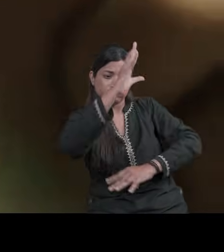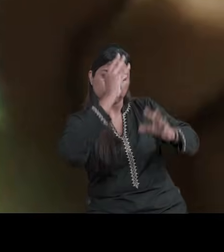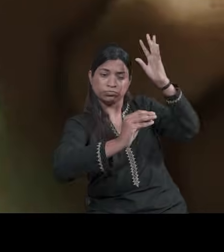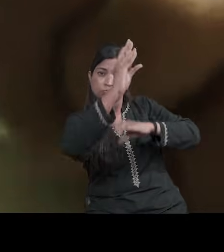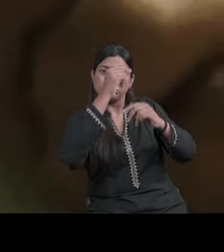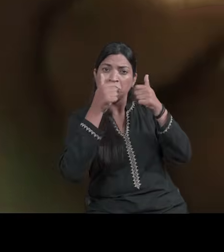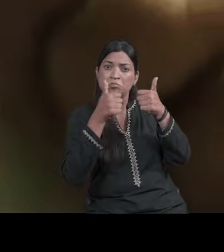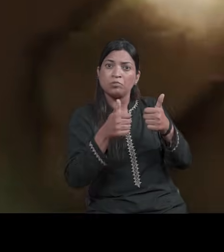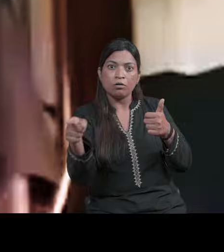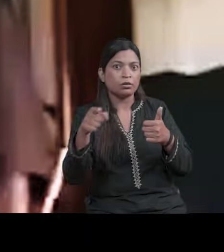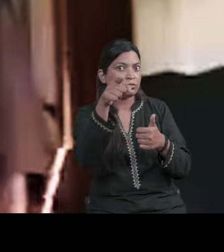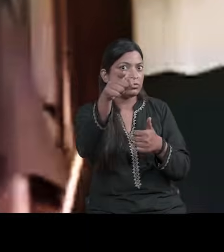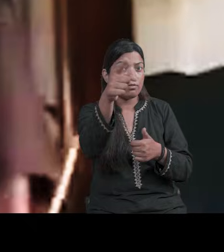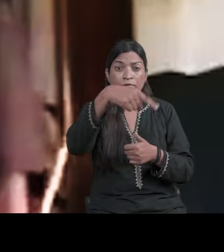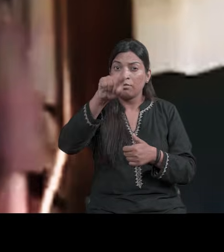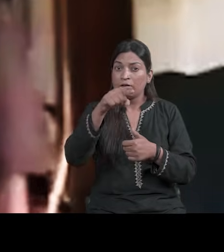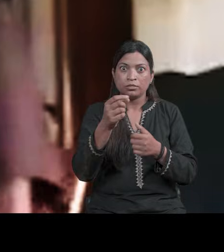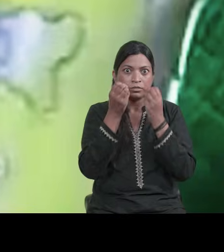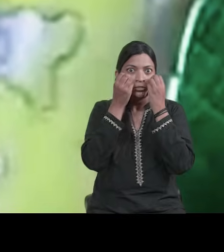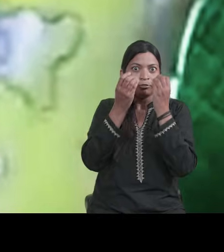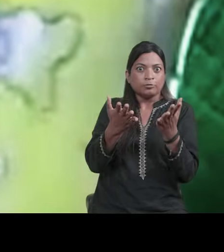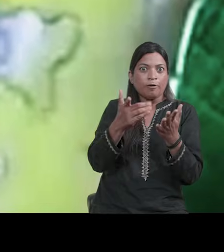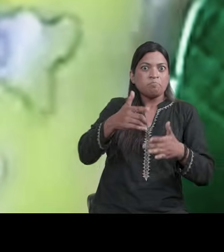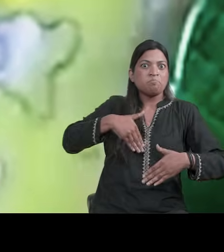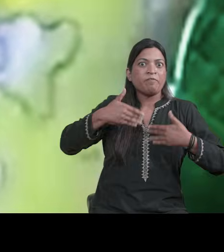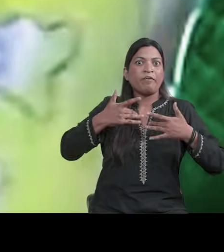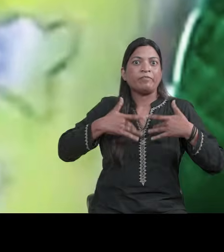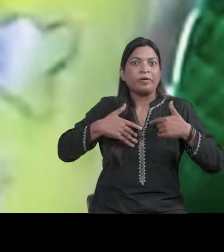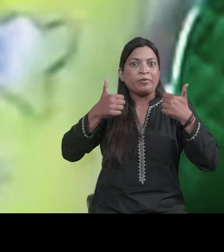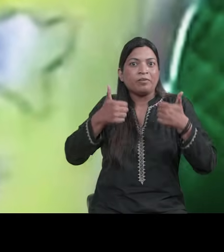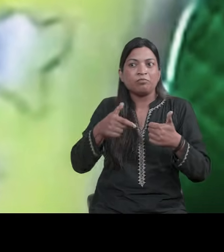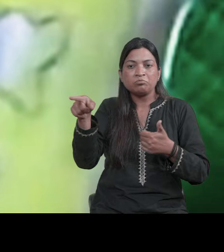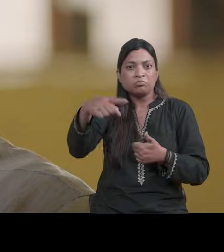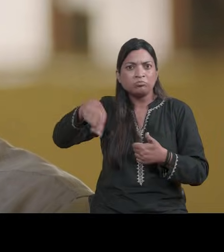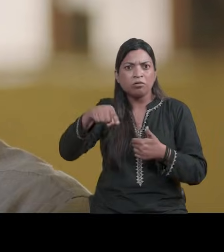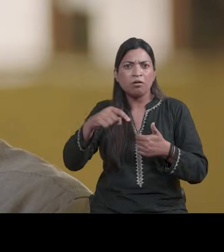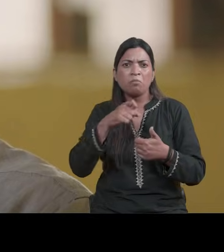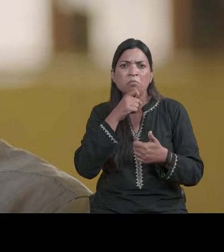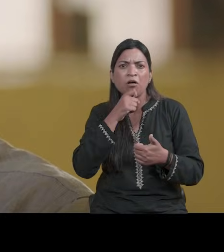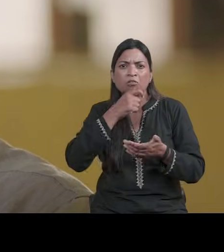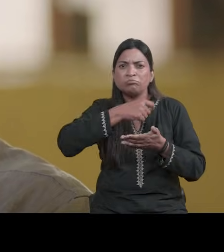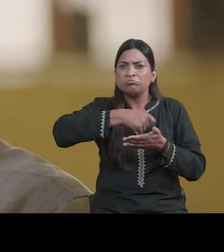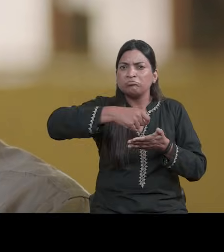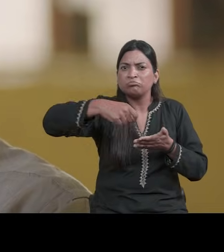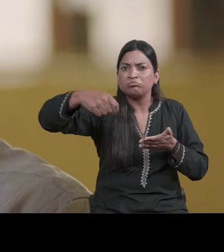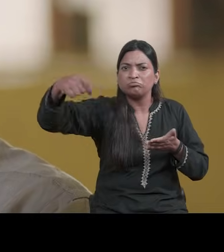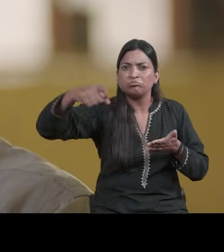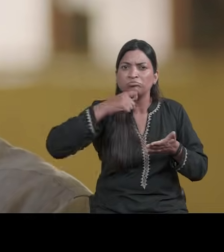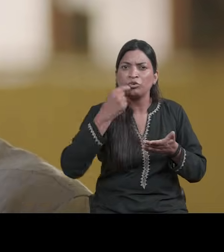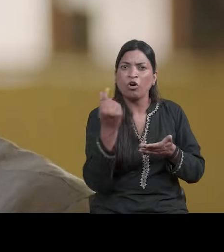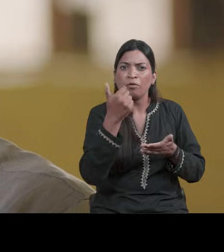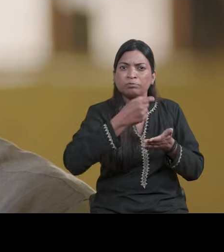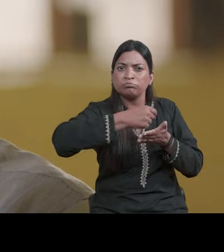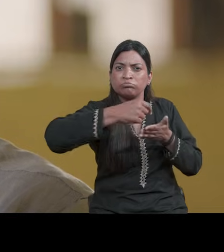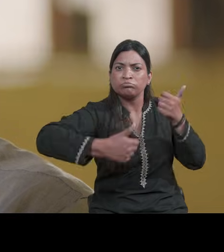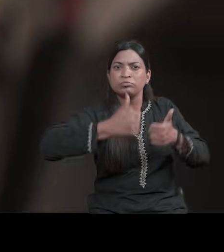उसने एग्ज़ाम भी पैरों से लिखी। वो एक बहुत बड़ा रोल मॉडल है पूरे हिंदुस्तान सबके लिए कि एक मूक बधिर है जिसके दोनों हाथ नहीं हैं